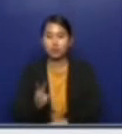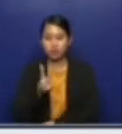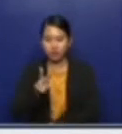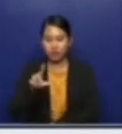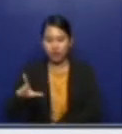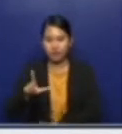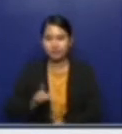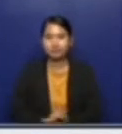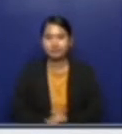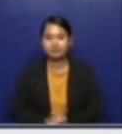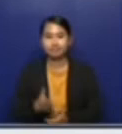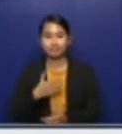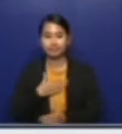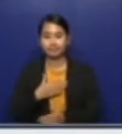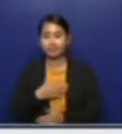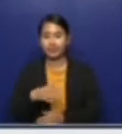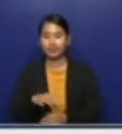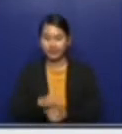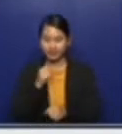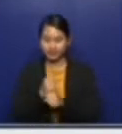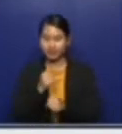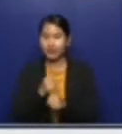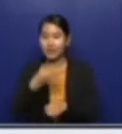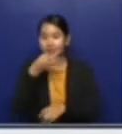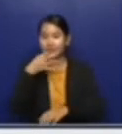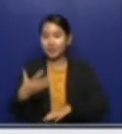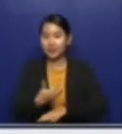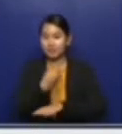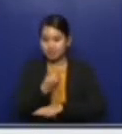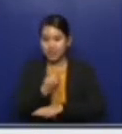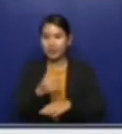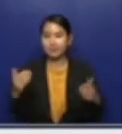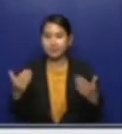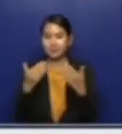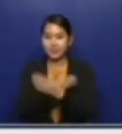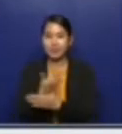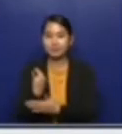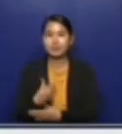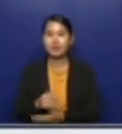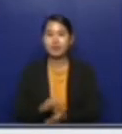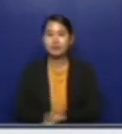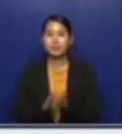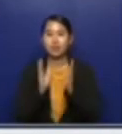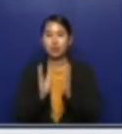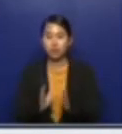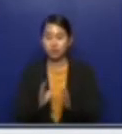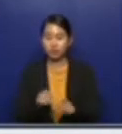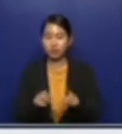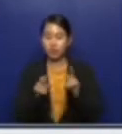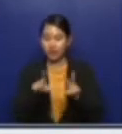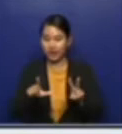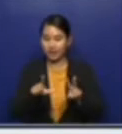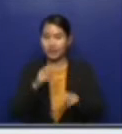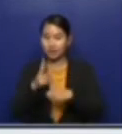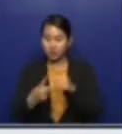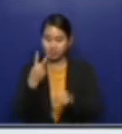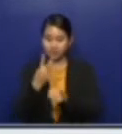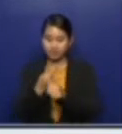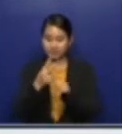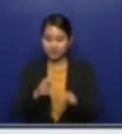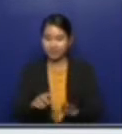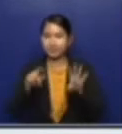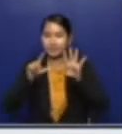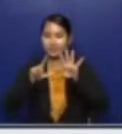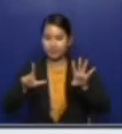เราเป็นนักการเมืองคงดูตรงนี้ออกมันเปลี่ยนไป2ล้าน2ปี4ล้านท่านประธาน2